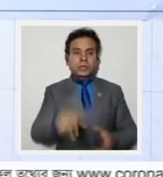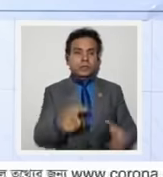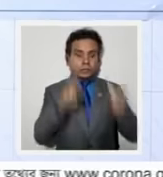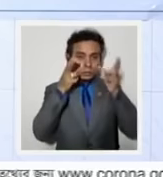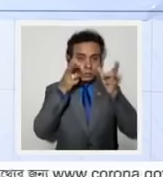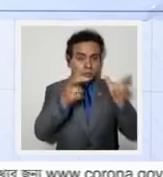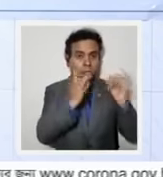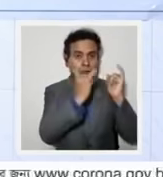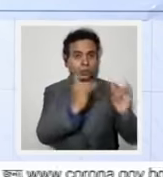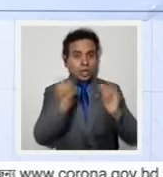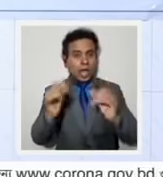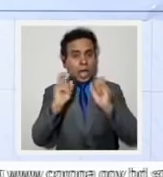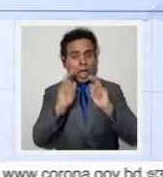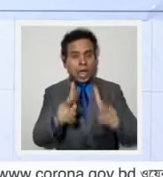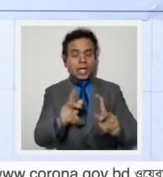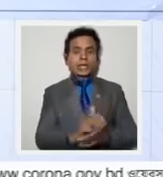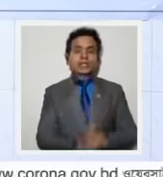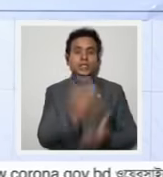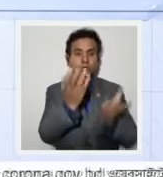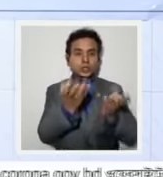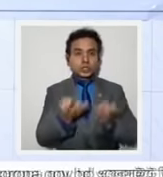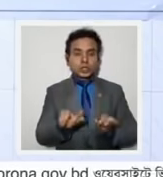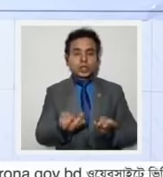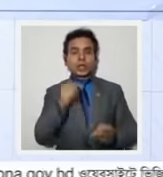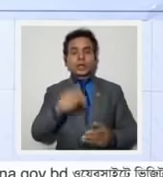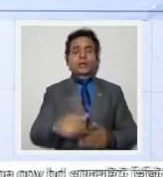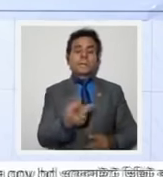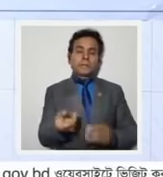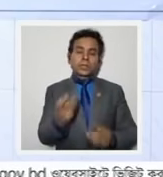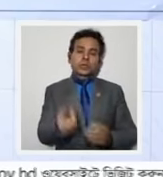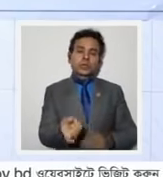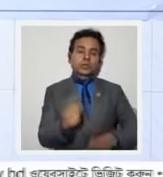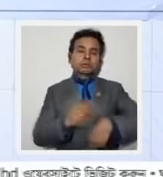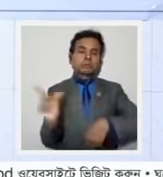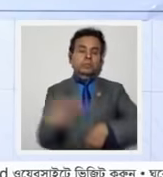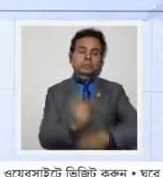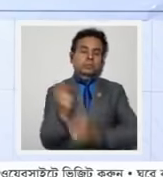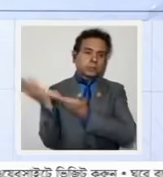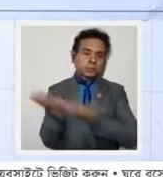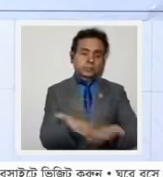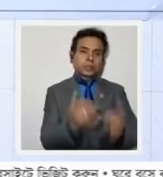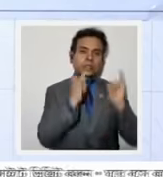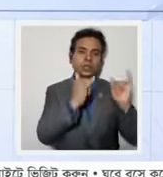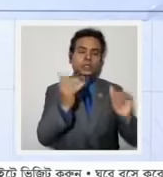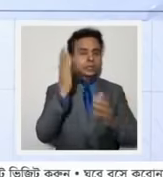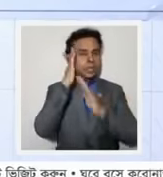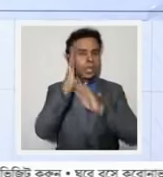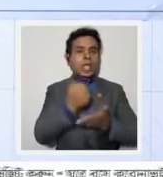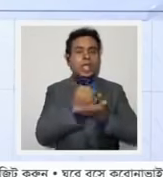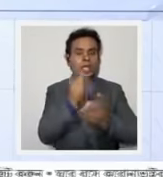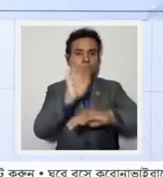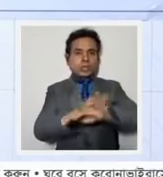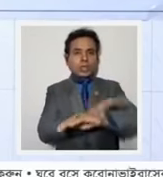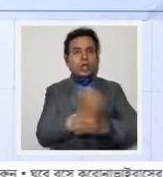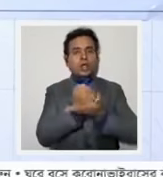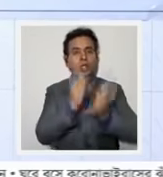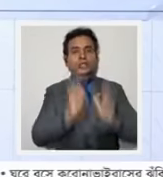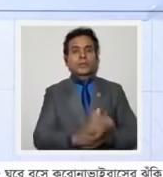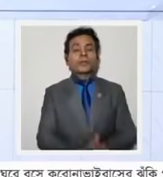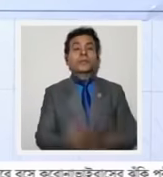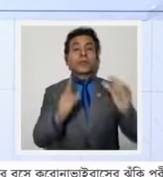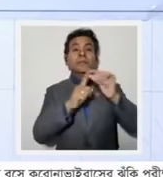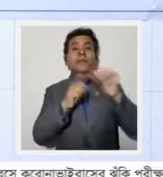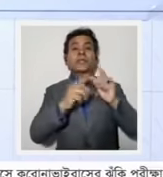30,955 জনকে। এগুলো আমাদের জেলা উপজেলায় যে সমস্ত প্রাতিষ্ঠানিক কোয়ারেন্টাইন সেন্টার করা হয়েছে সেগুলোর মাধ্যমে এই সংখ্যাকে